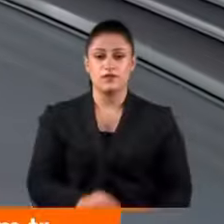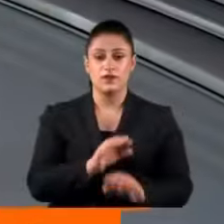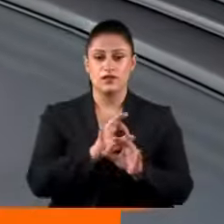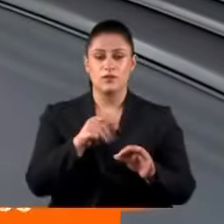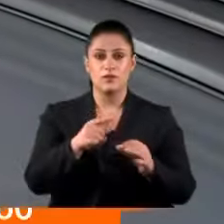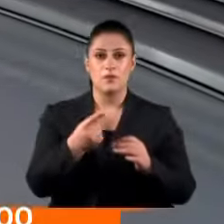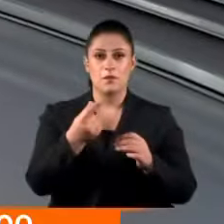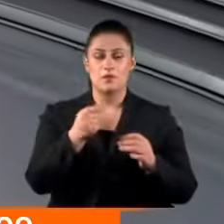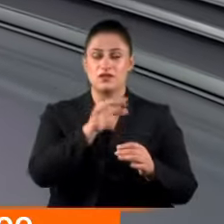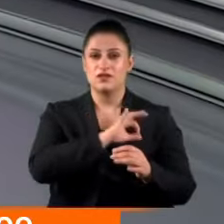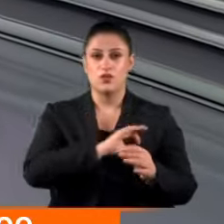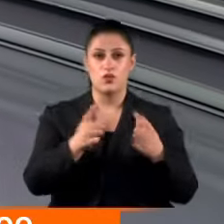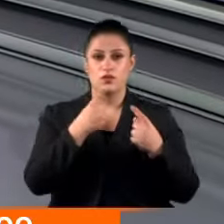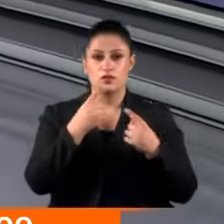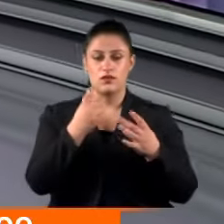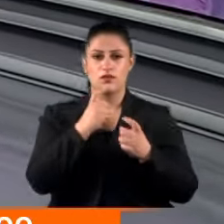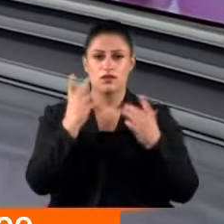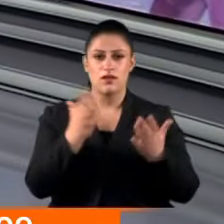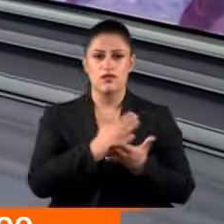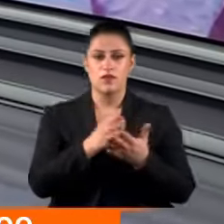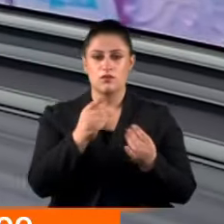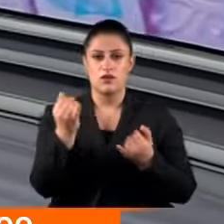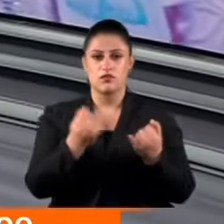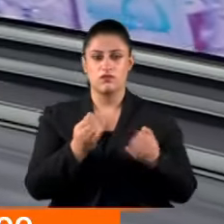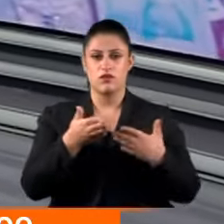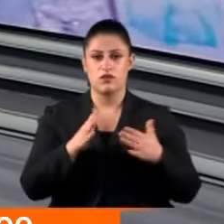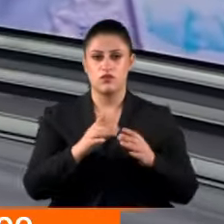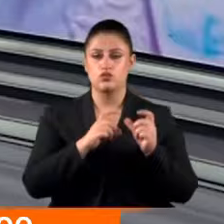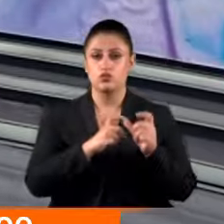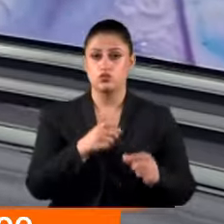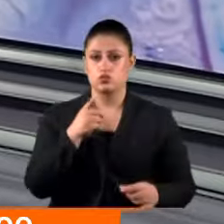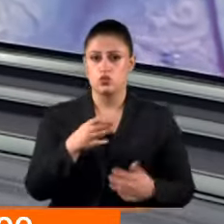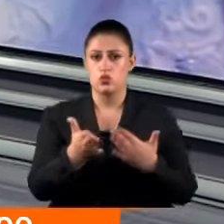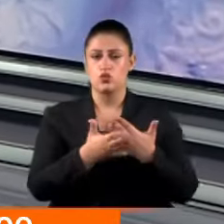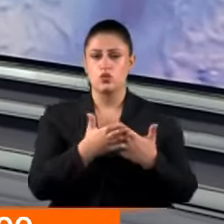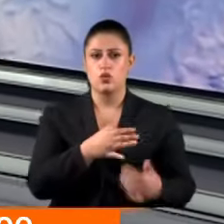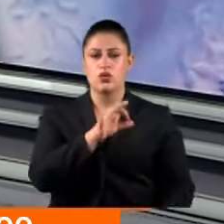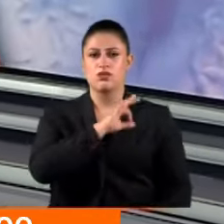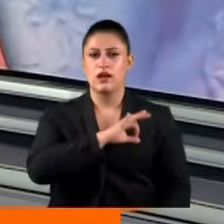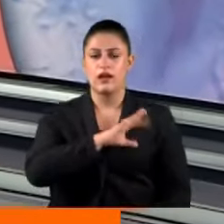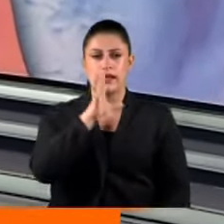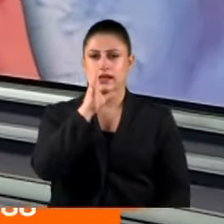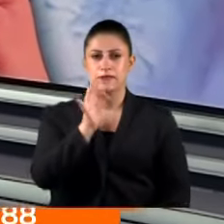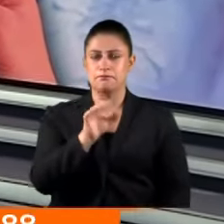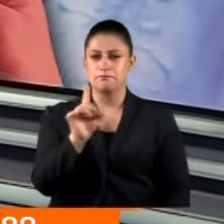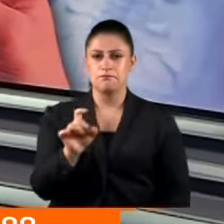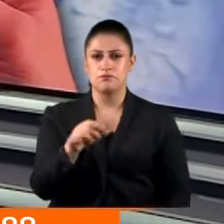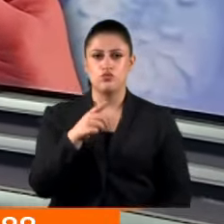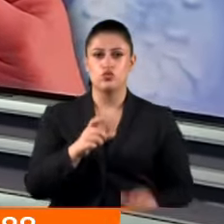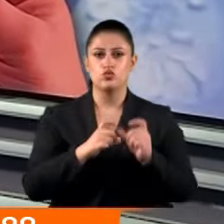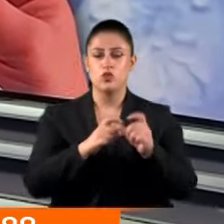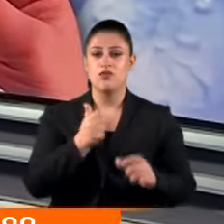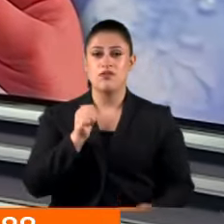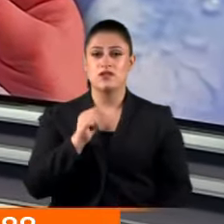Hazır söz takıdan açılmışken yıllardır devam eden bir tartışmayla devam edelim. Soru şu, düğünde takılan takılar kimin? Bu soru ne